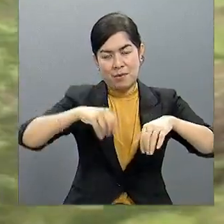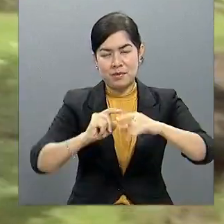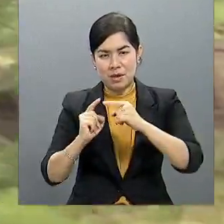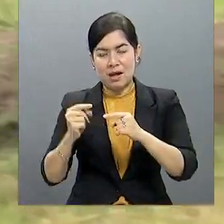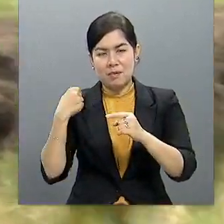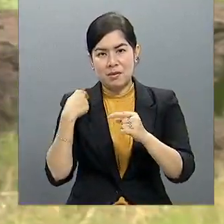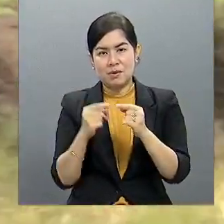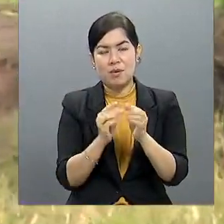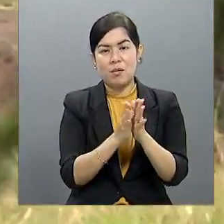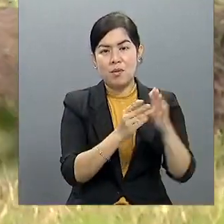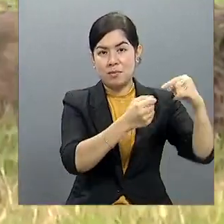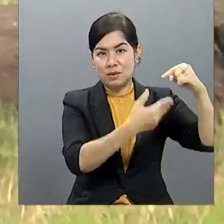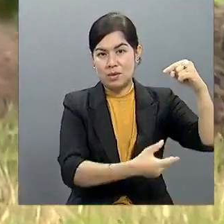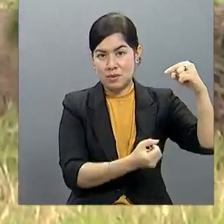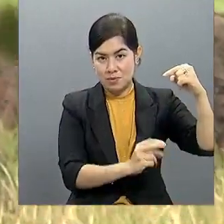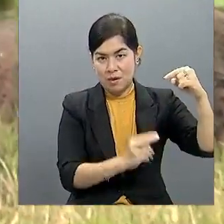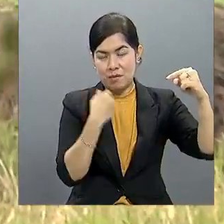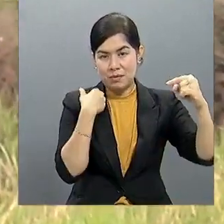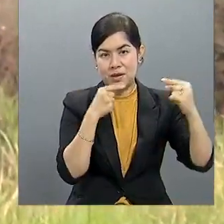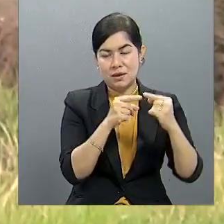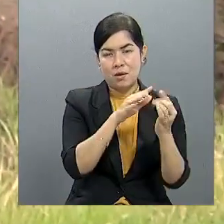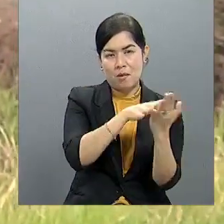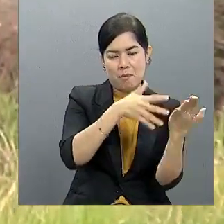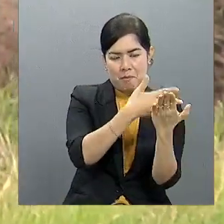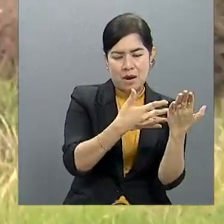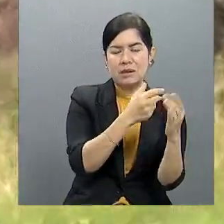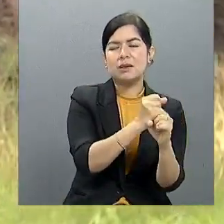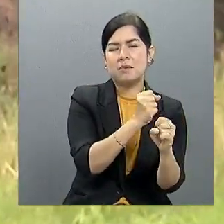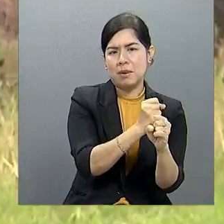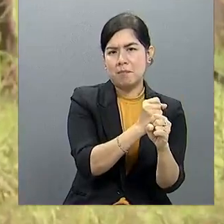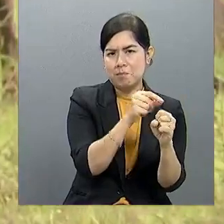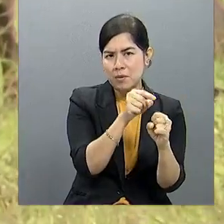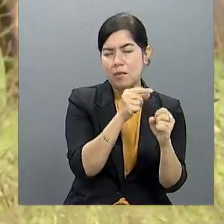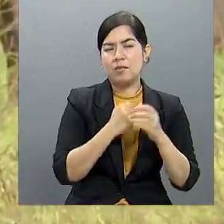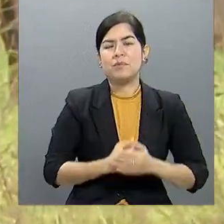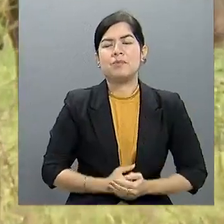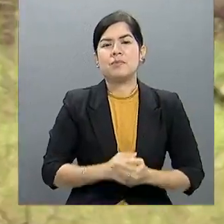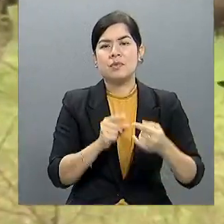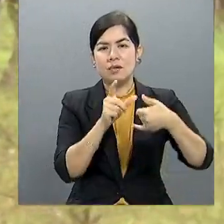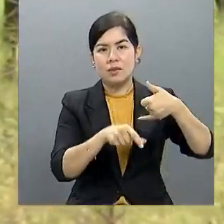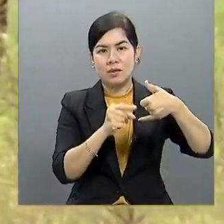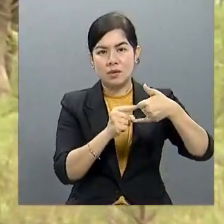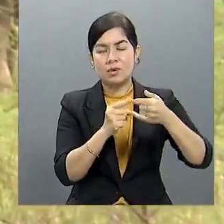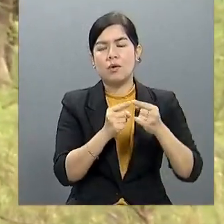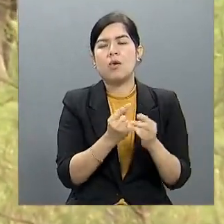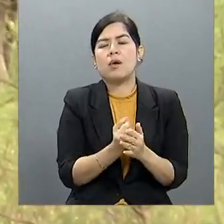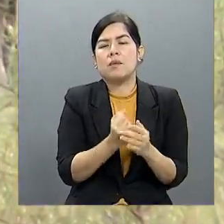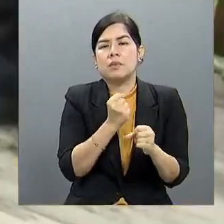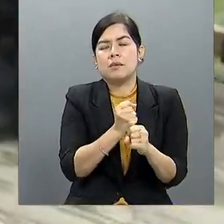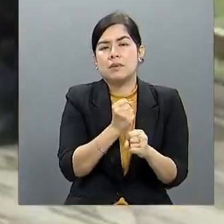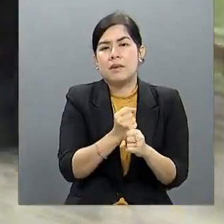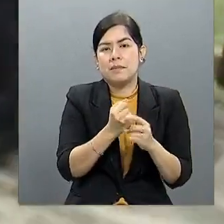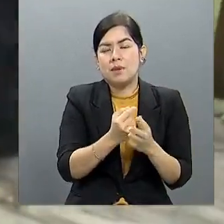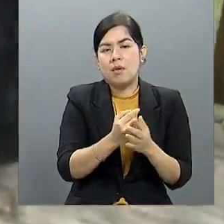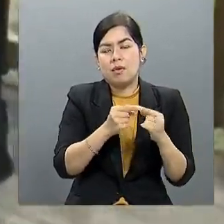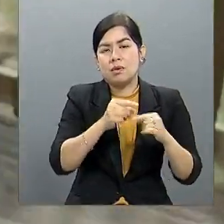จัทำแผนรกกชมชน จำนว 4 ชุมชนครัคุณทีรศักษขมเงินครัคนเปนกระเศษจัหวัรมบรีพร้มด้คณสมชายคม